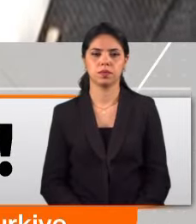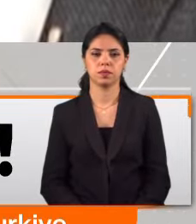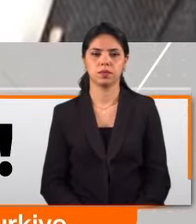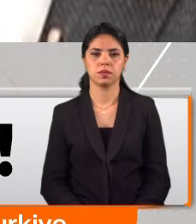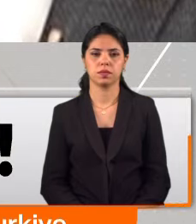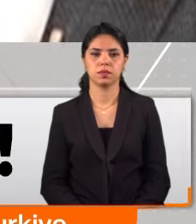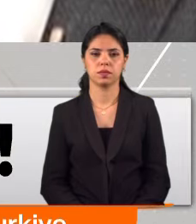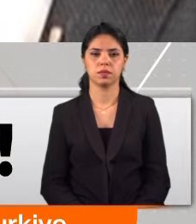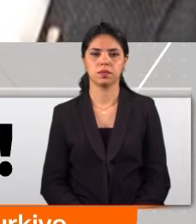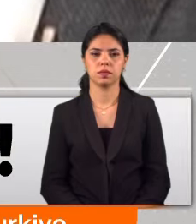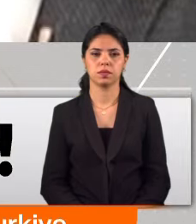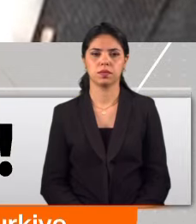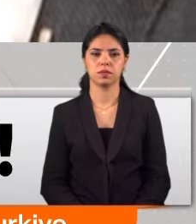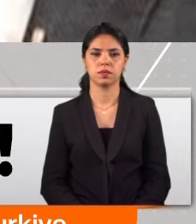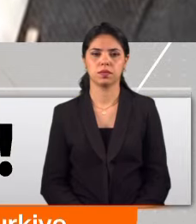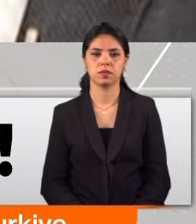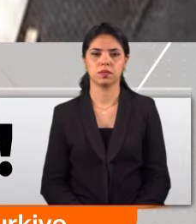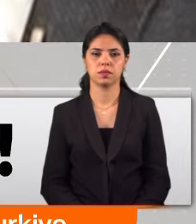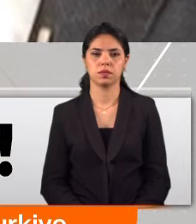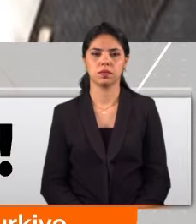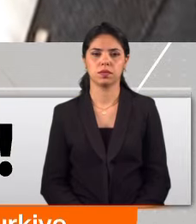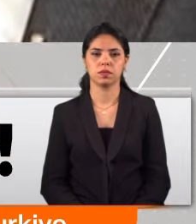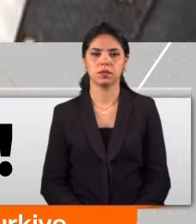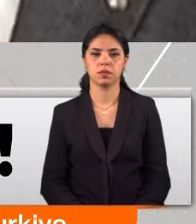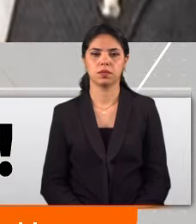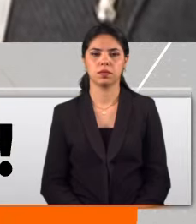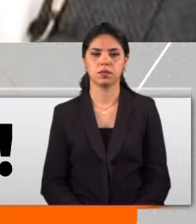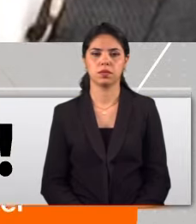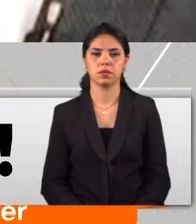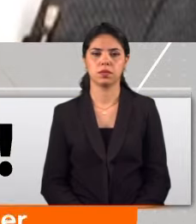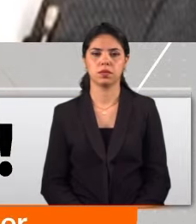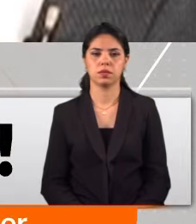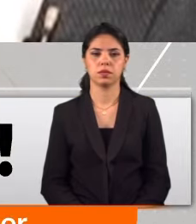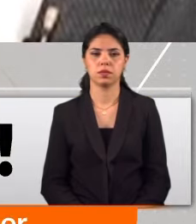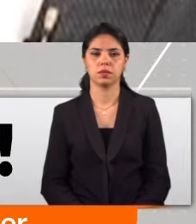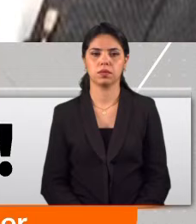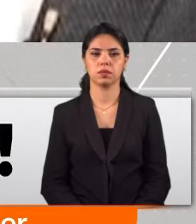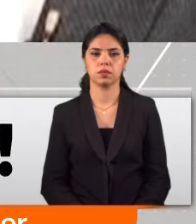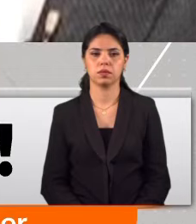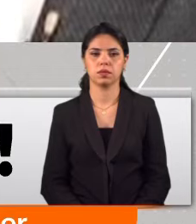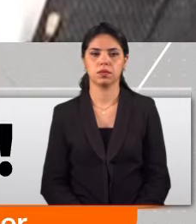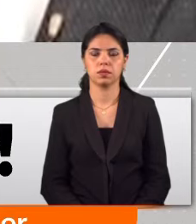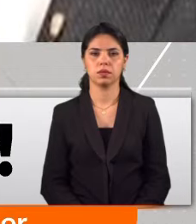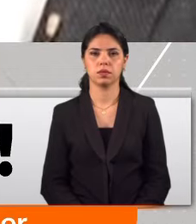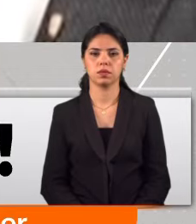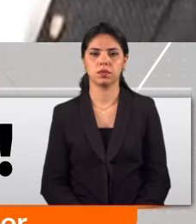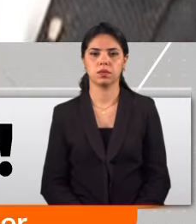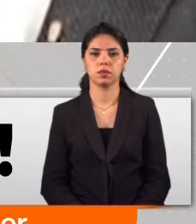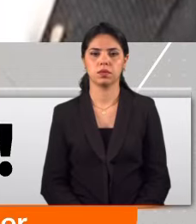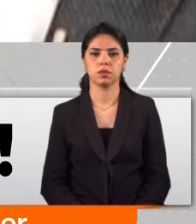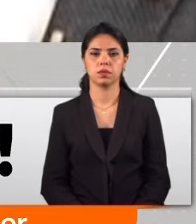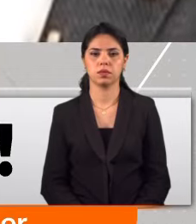saçlı bir kızcağız. Senin baban Uğur Dündar'dır demiş birisi. Bir kız çocuğunun babasını araması çok doğal